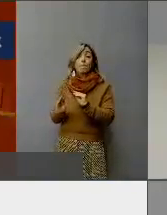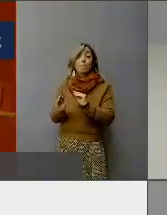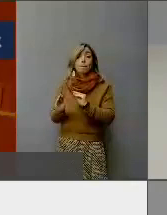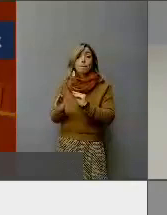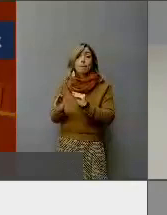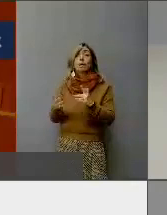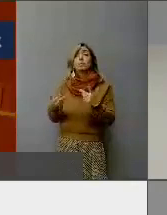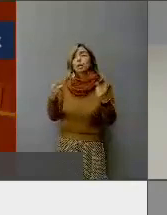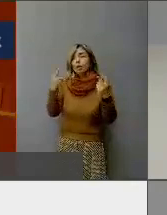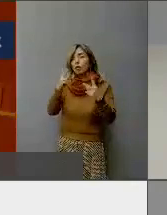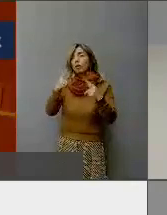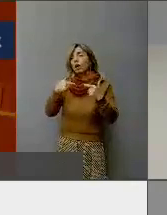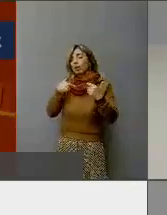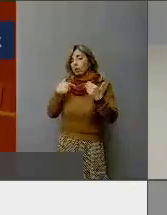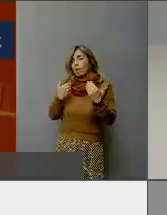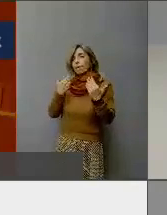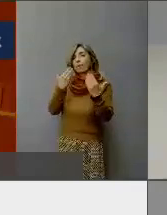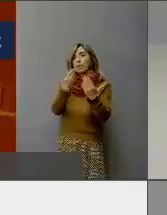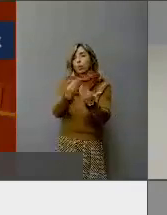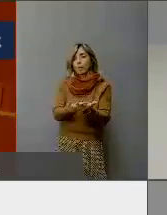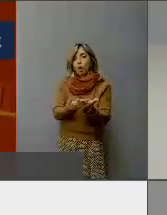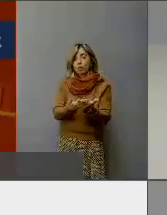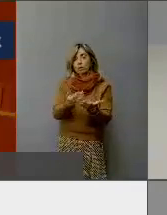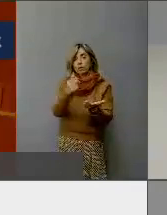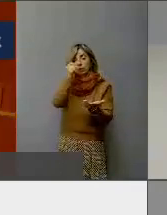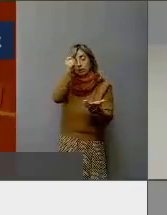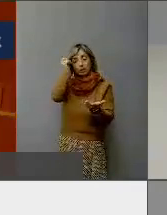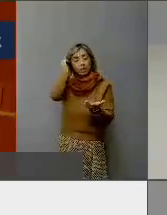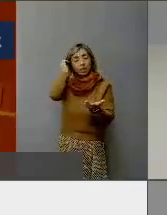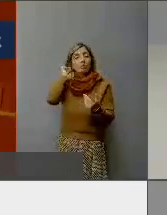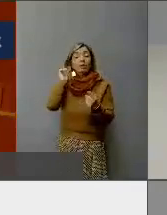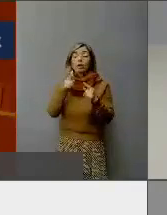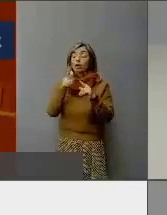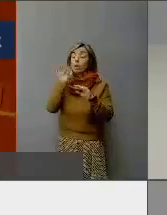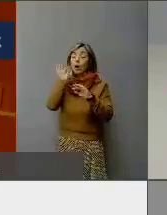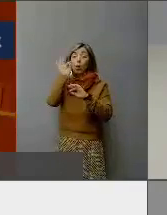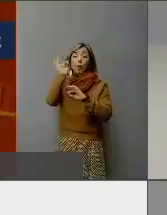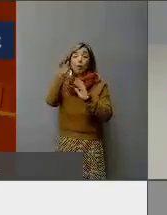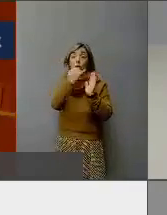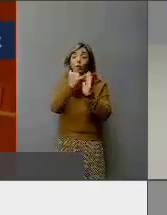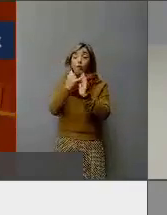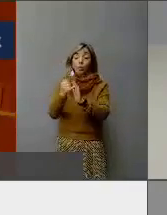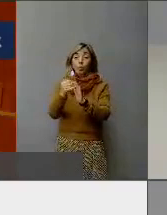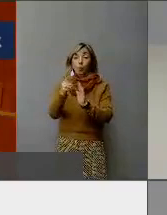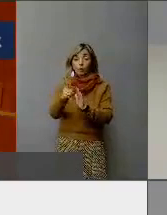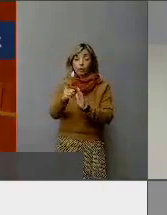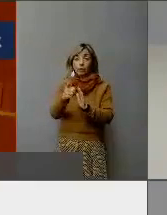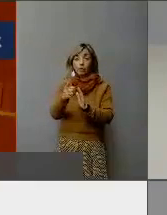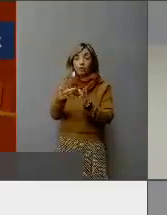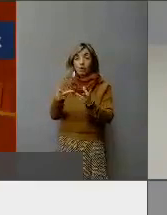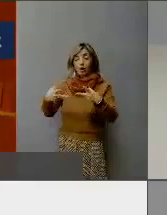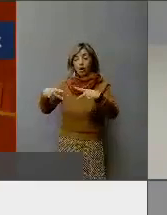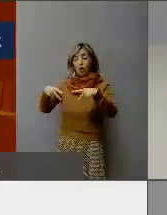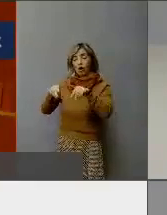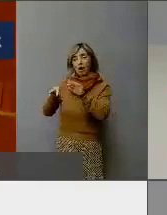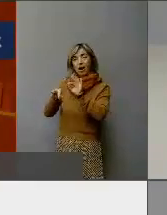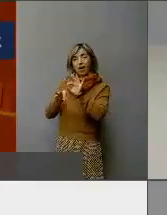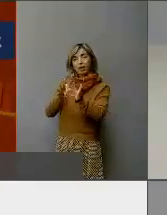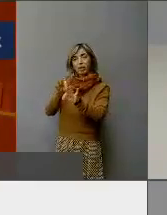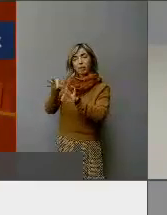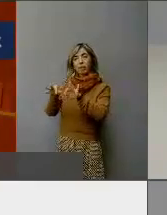propositiva valenza propositiva che ha proprio come fine ultimo quello non solo del ripristino del decoro urbano